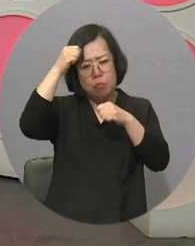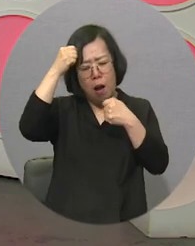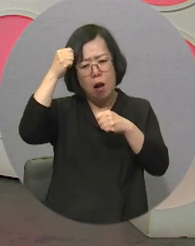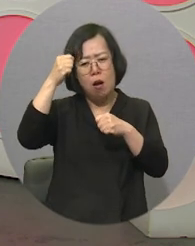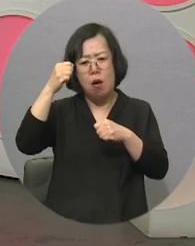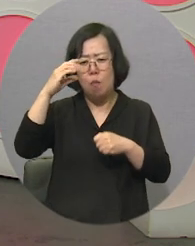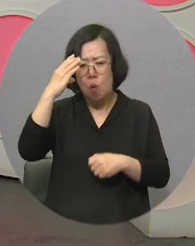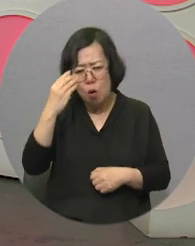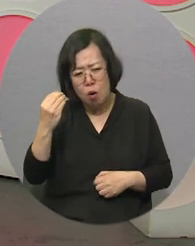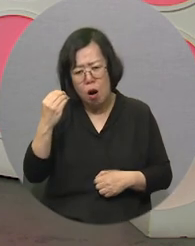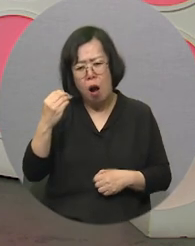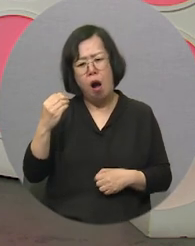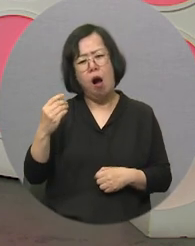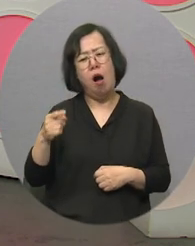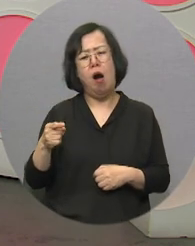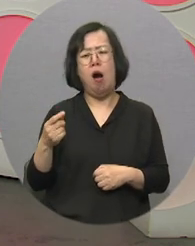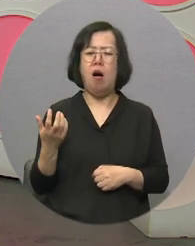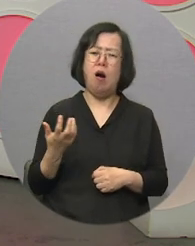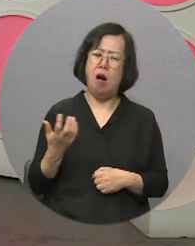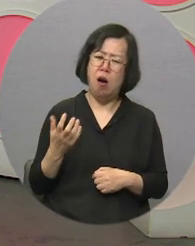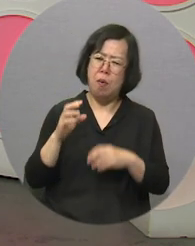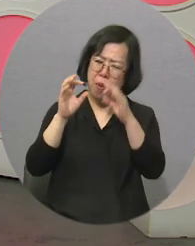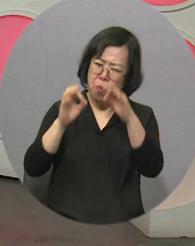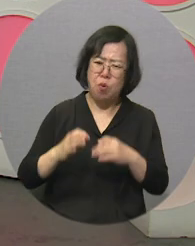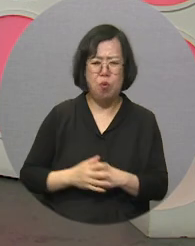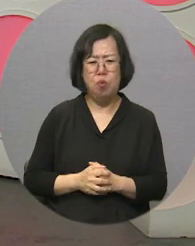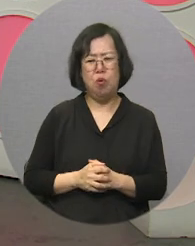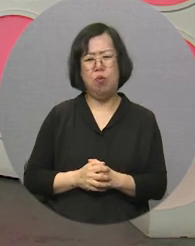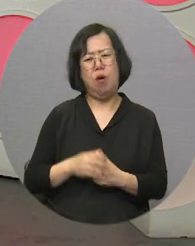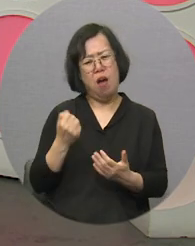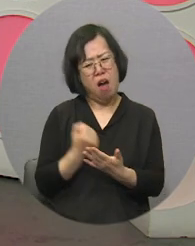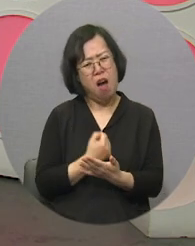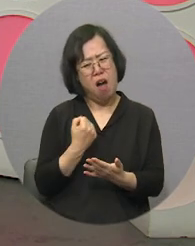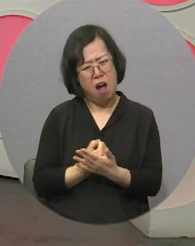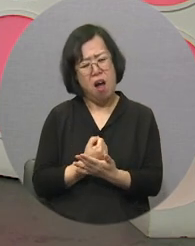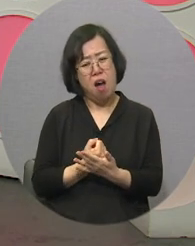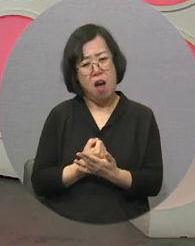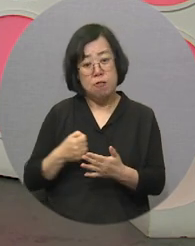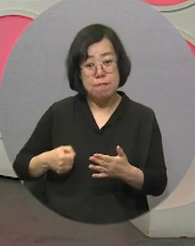눈에 띄었는데요. 저는 신발 가게에 가서